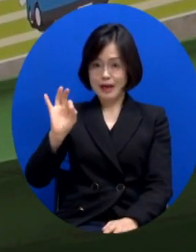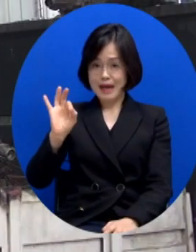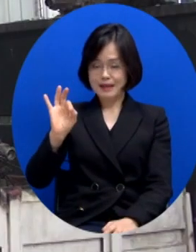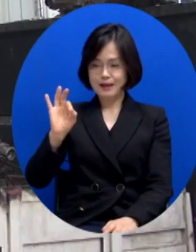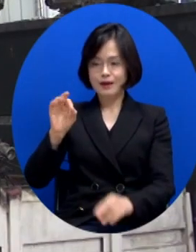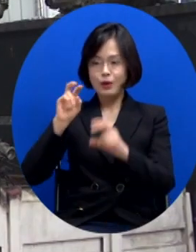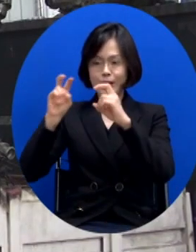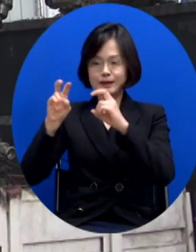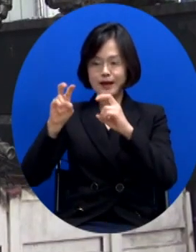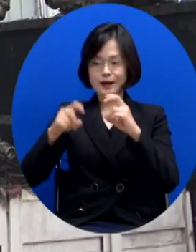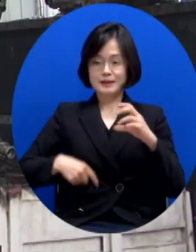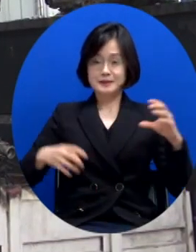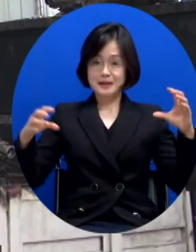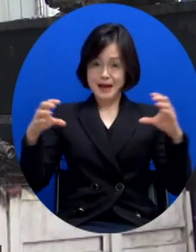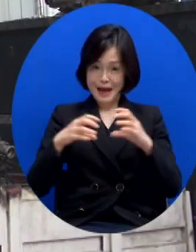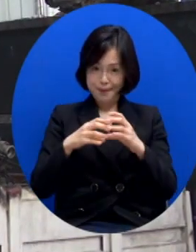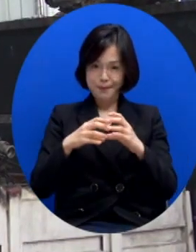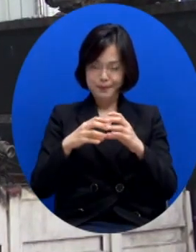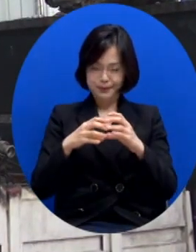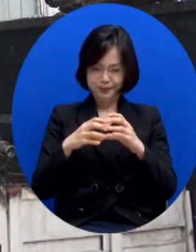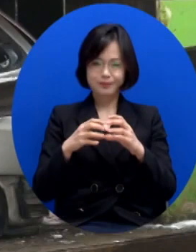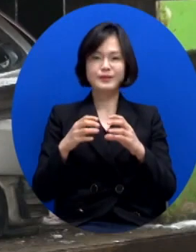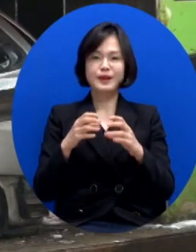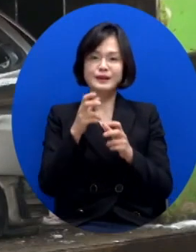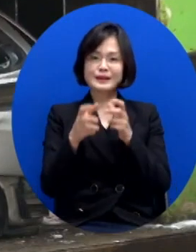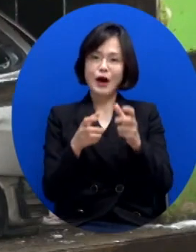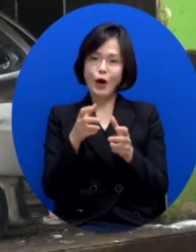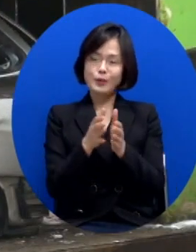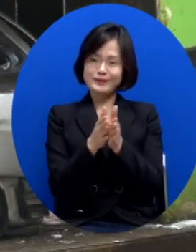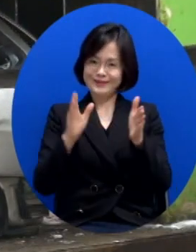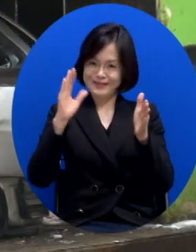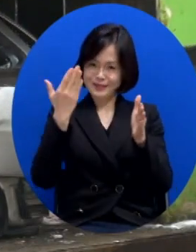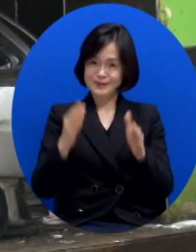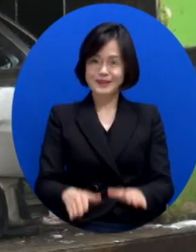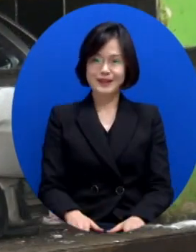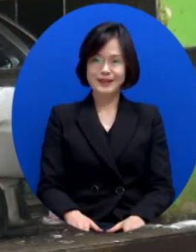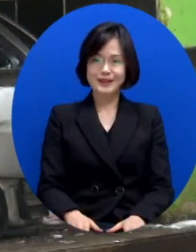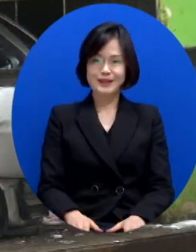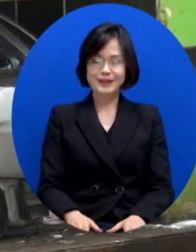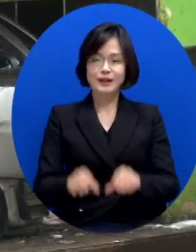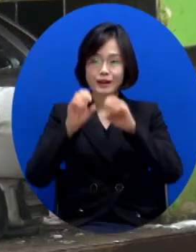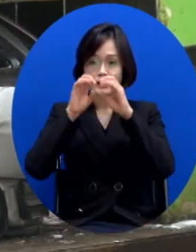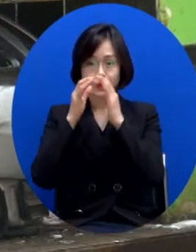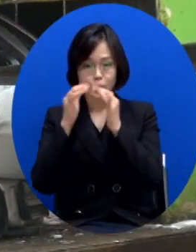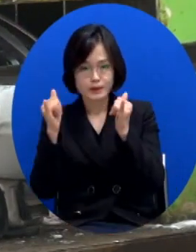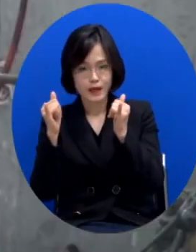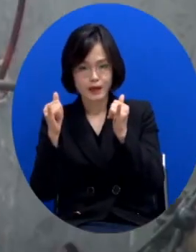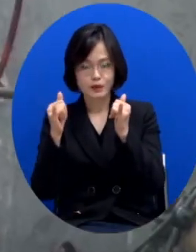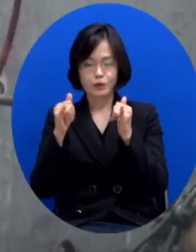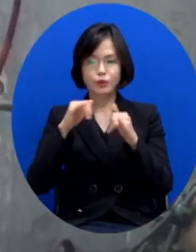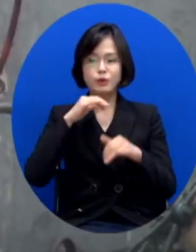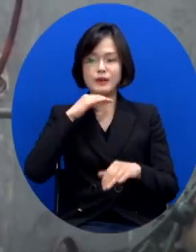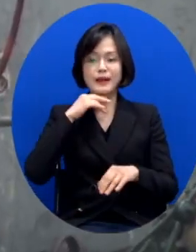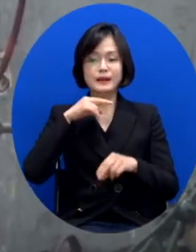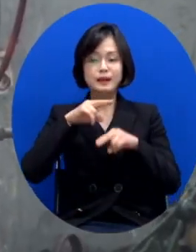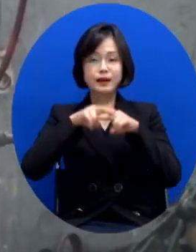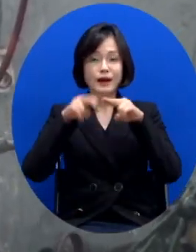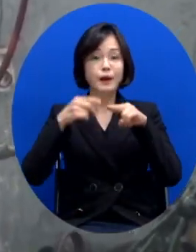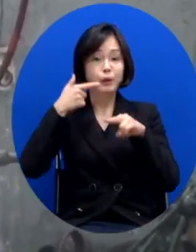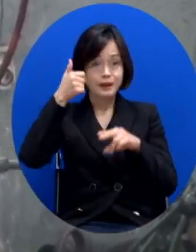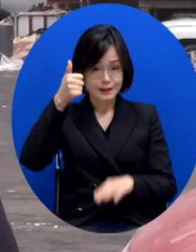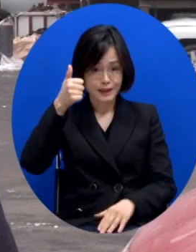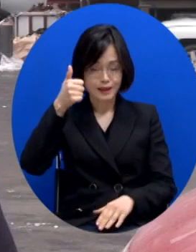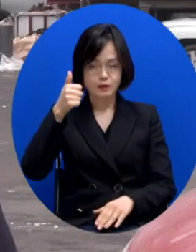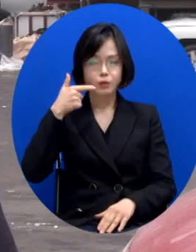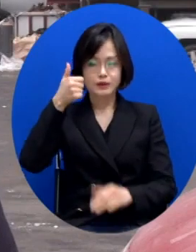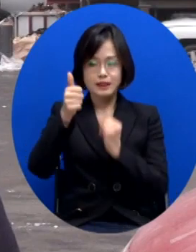폐차를 출범했습니다. 사업의 확장을 통해 더 많은 선교사와 은퇴 목회자, 홀사모 등을 도울 후원금을 마련하기